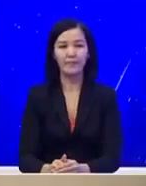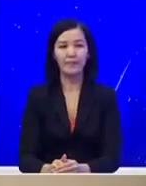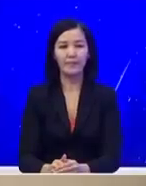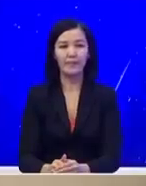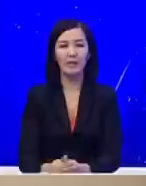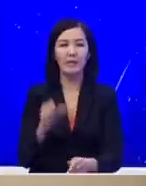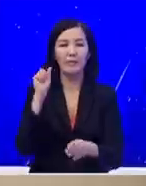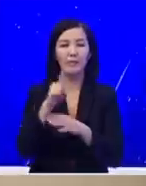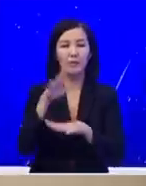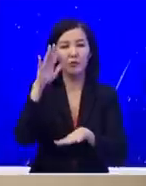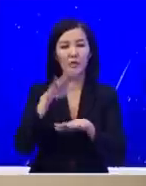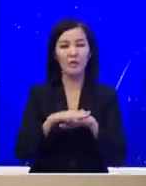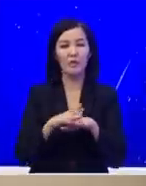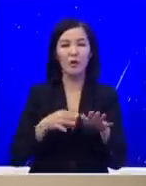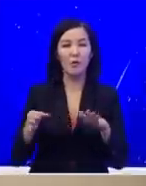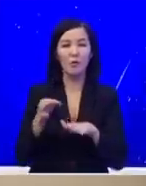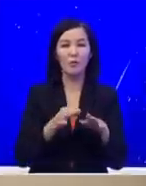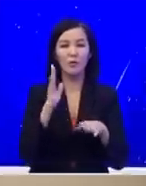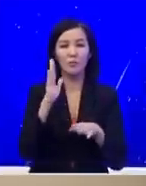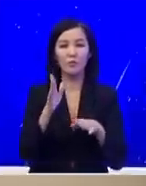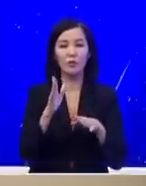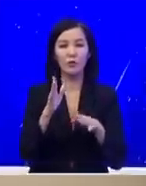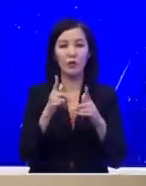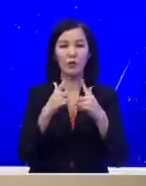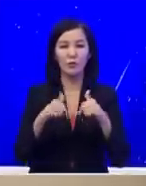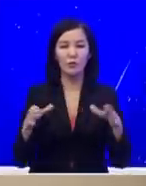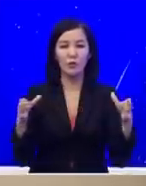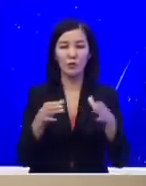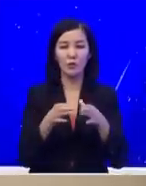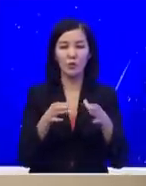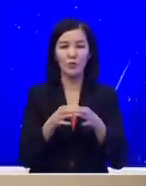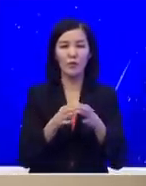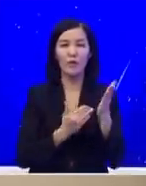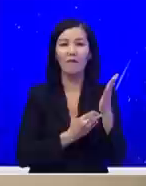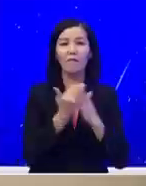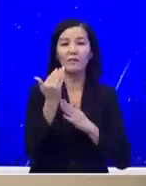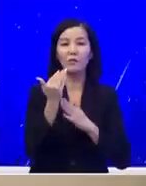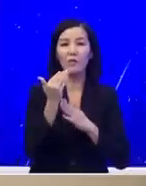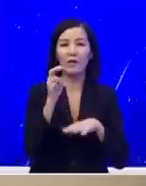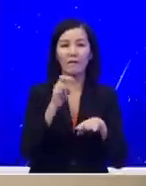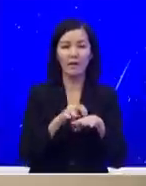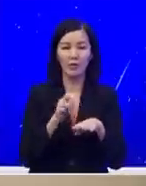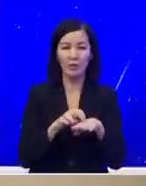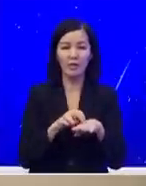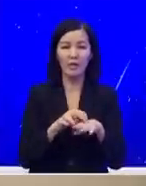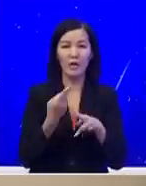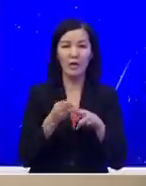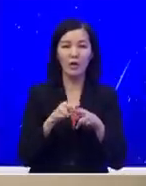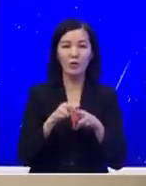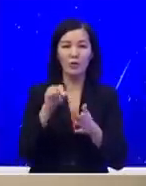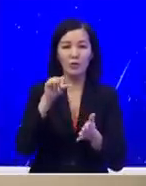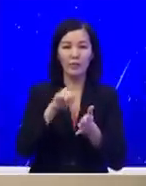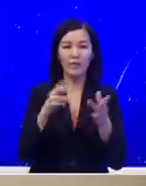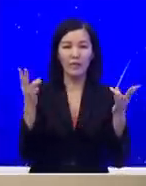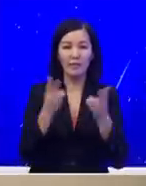По поручению акима области будет создана мобильная группа из высококвалифицированных врачей, которые при